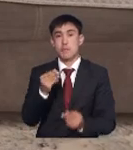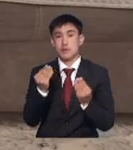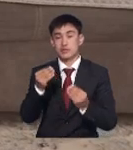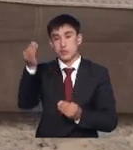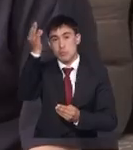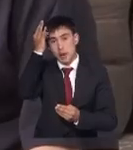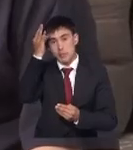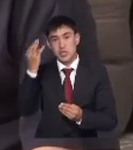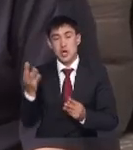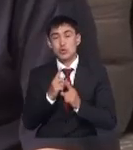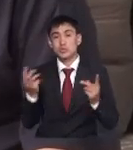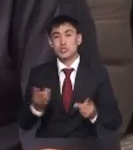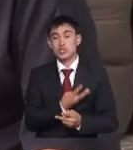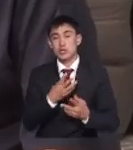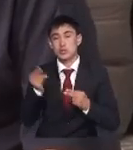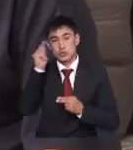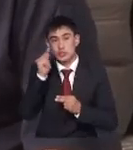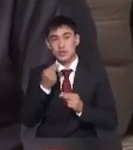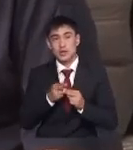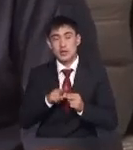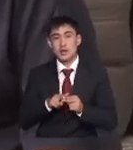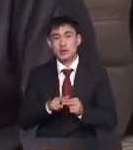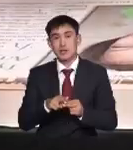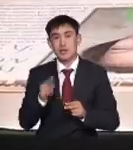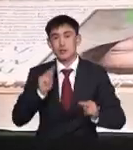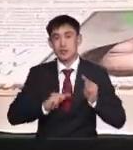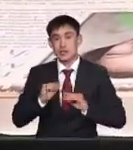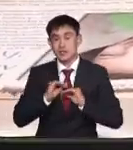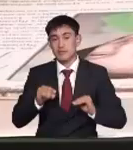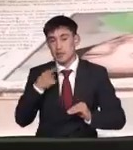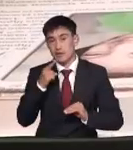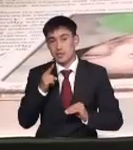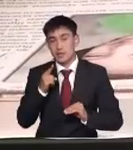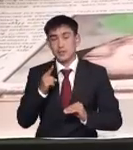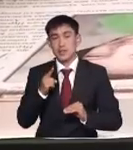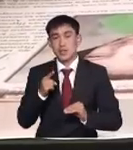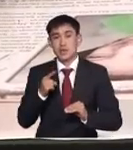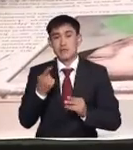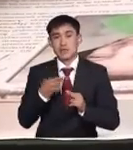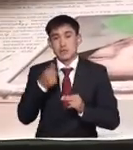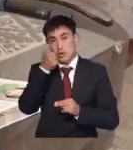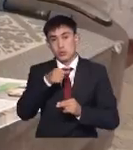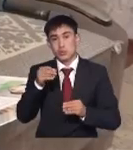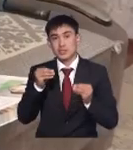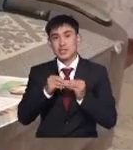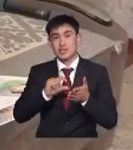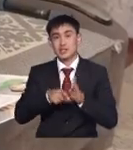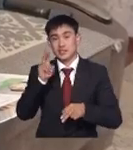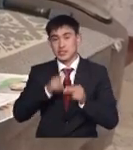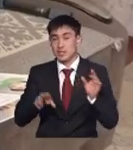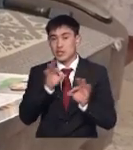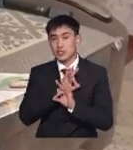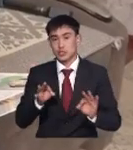огромное желание учиться это выделяет её на фоне сверстников говорят учителя девочки в этом году она закончила десятый класс на отлично Девочка не только